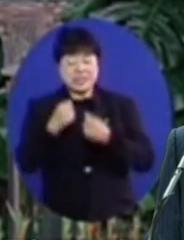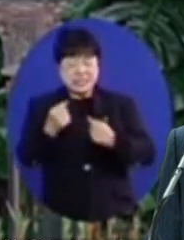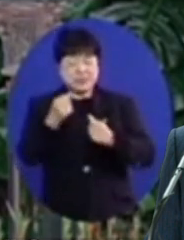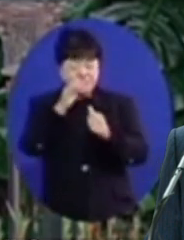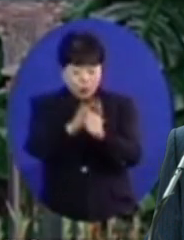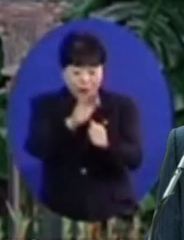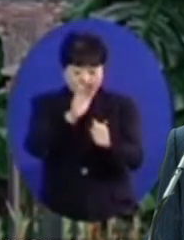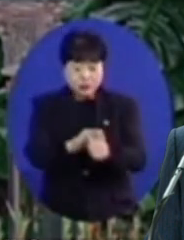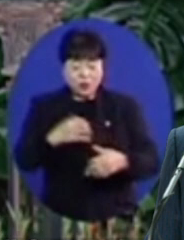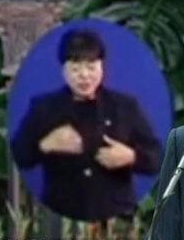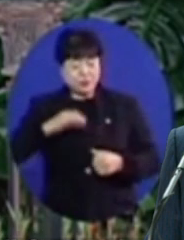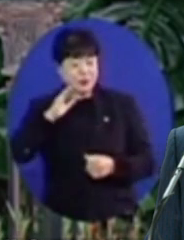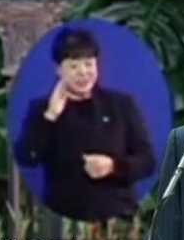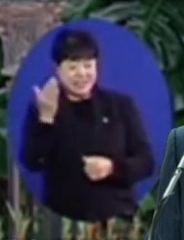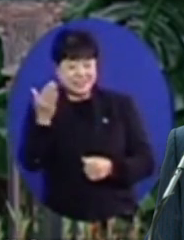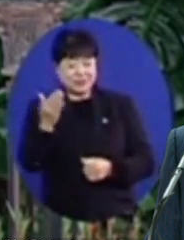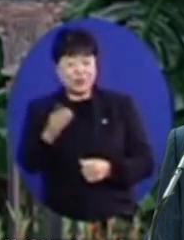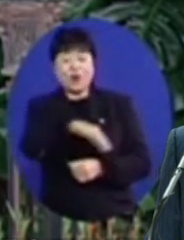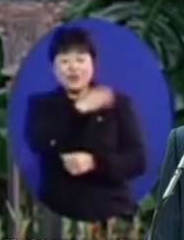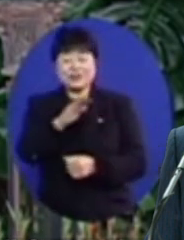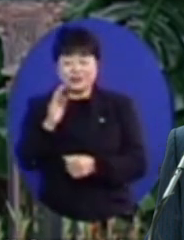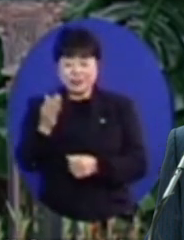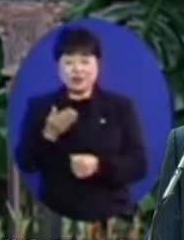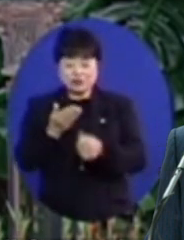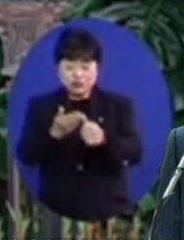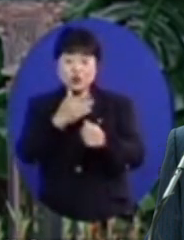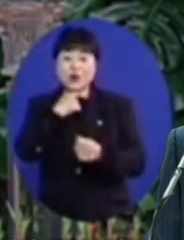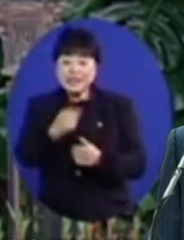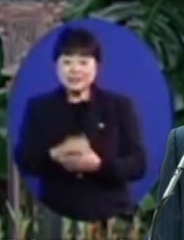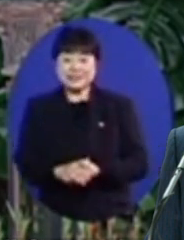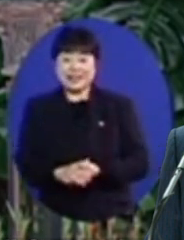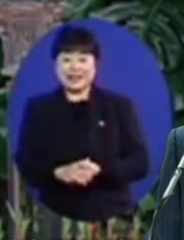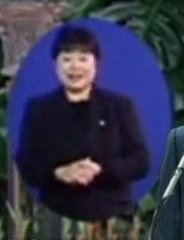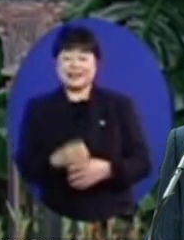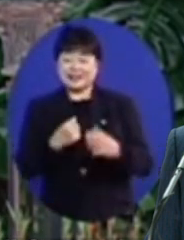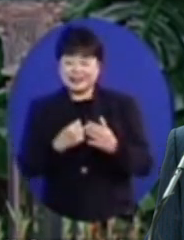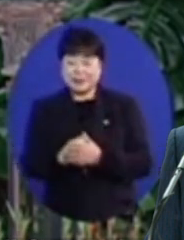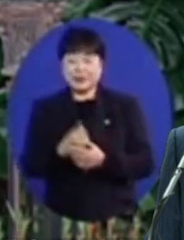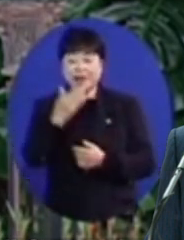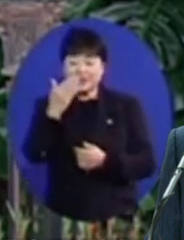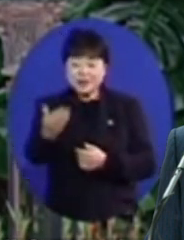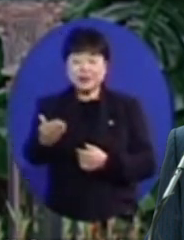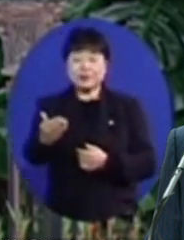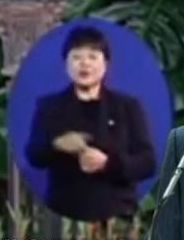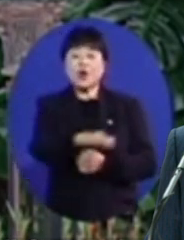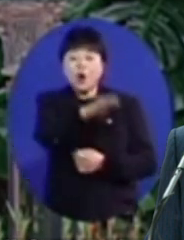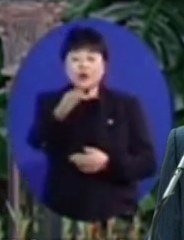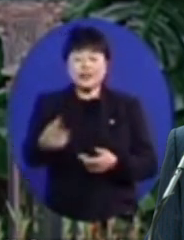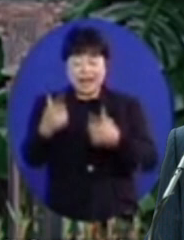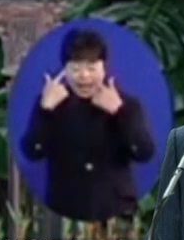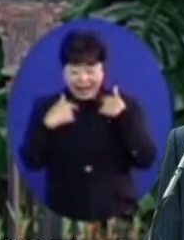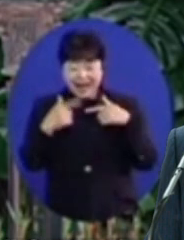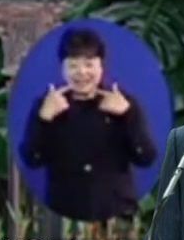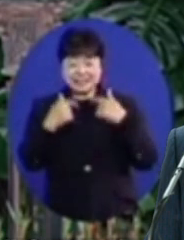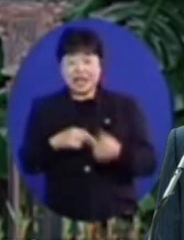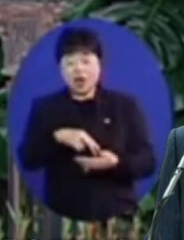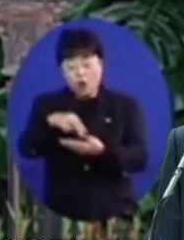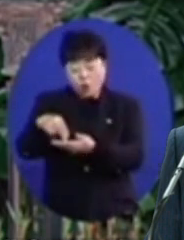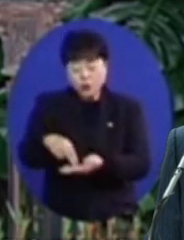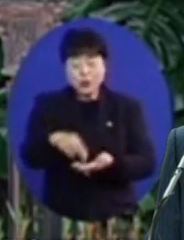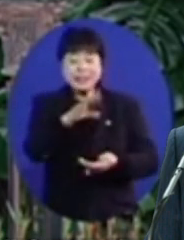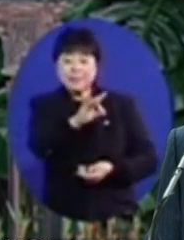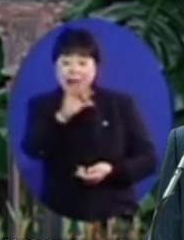되어지고 기쁨이 되어지고 능력이 되어 주기를 원하시는 것입니다 이러기 때문에 여러분 우리는 항상 고독할